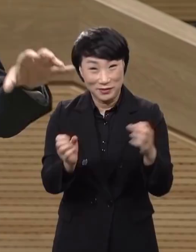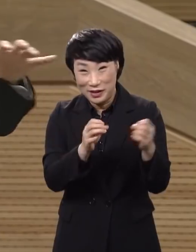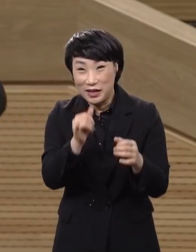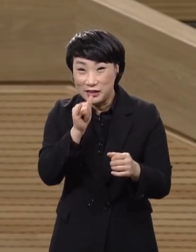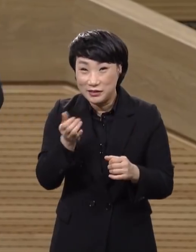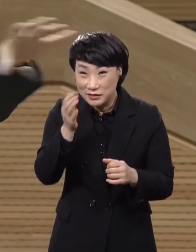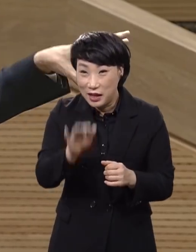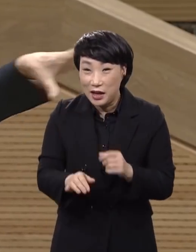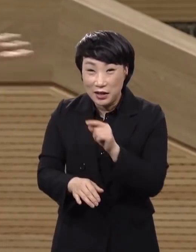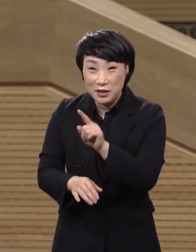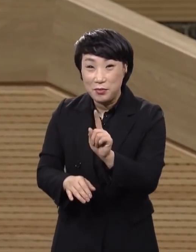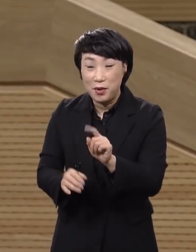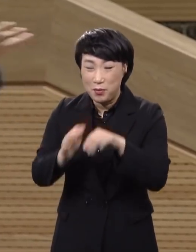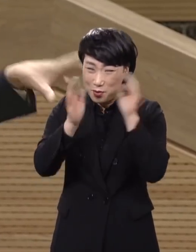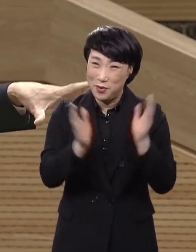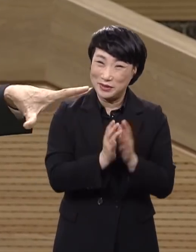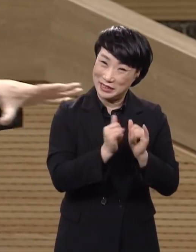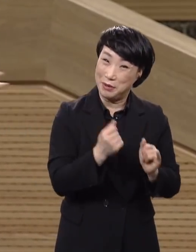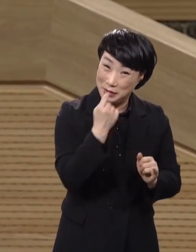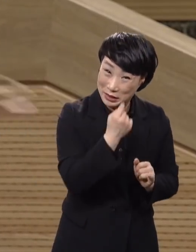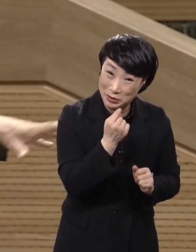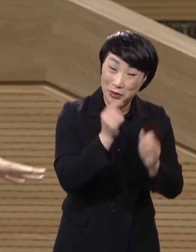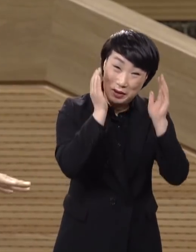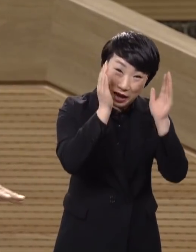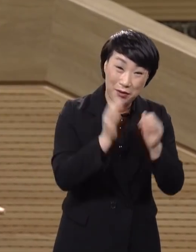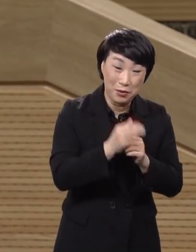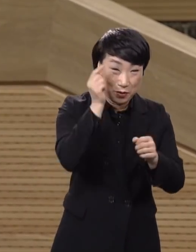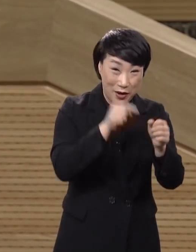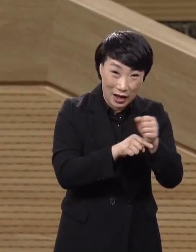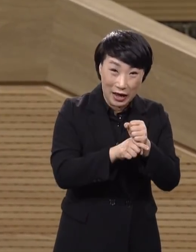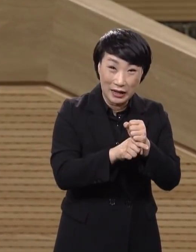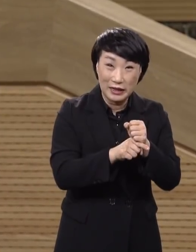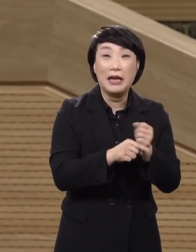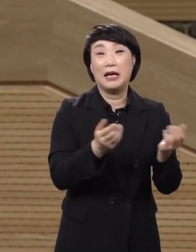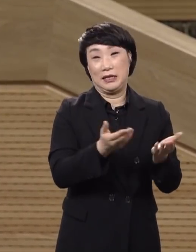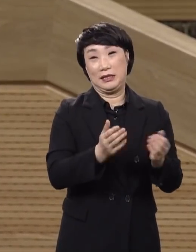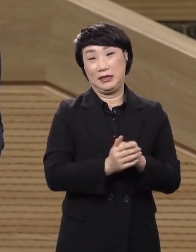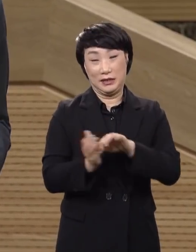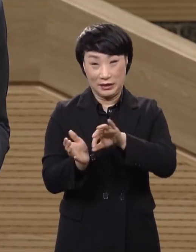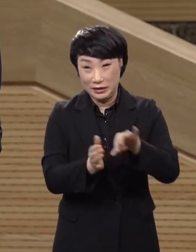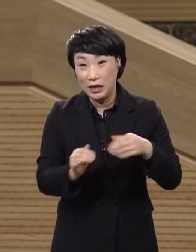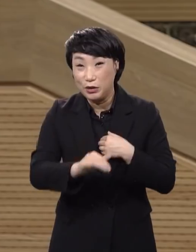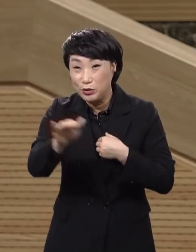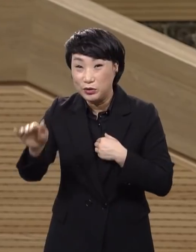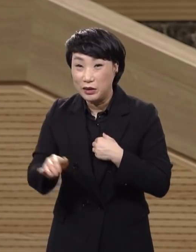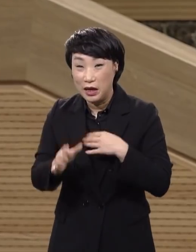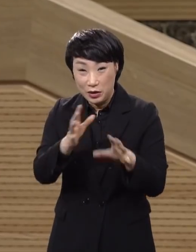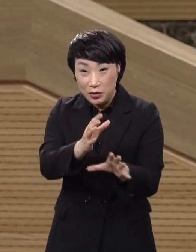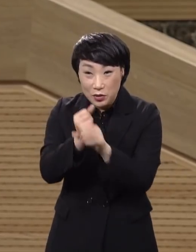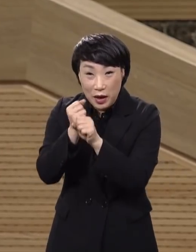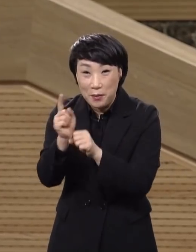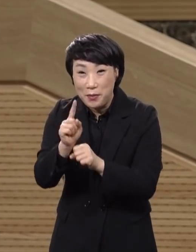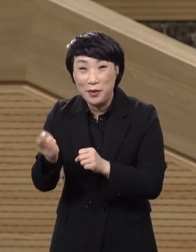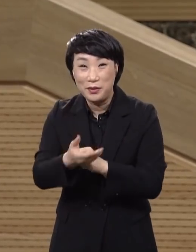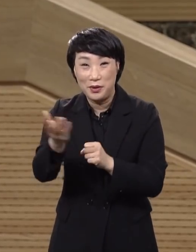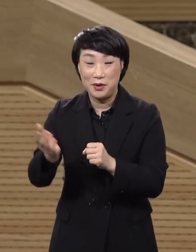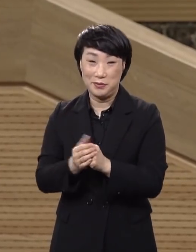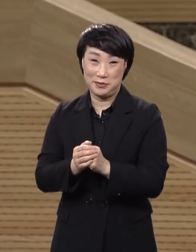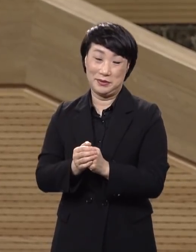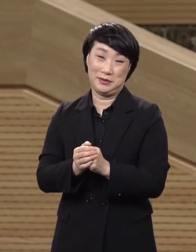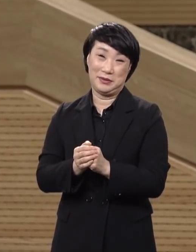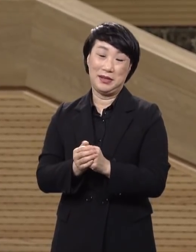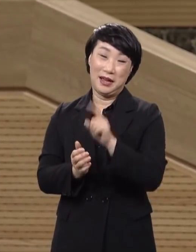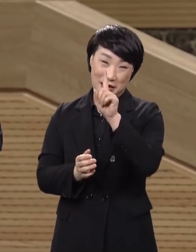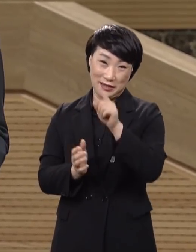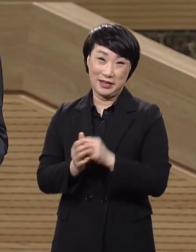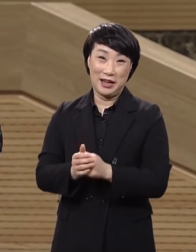했지만 그건 다 이론이요 학문이요 과학적 얘기지만은 그러나 우리가 단 한마디로 딱 우리가 이해할